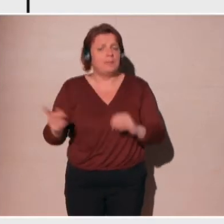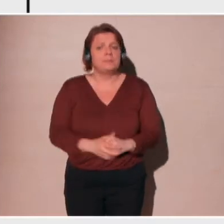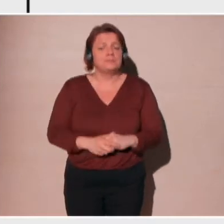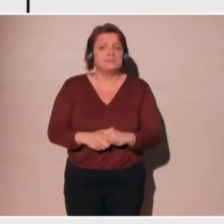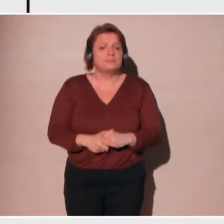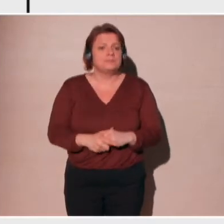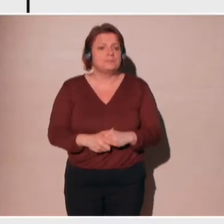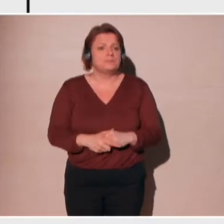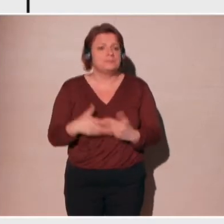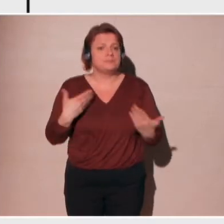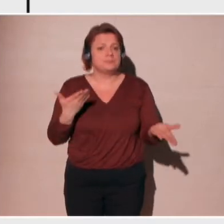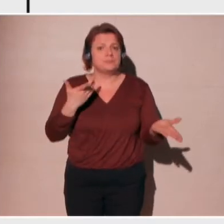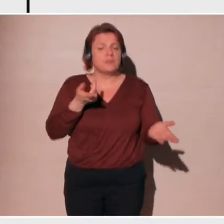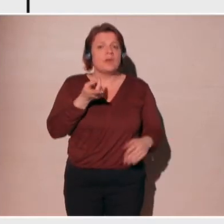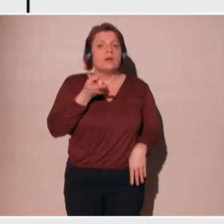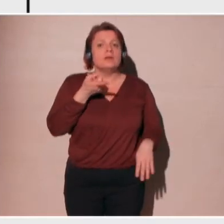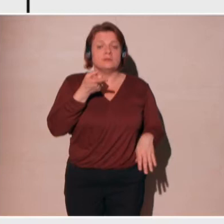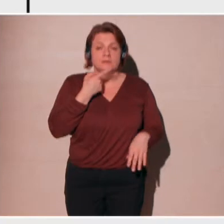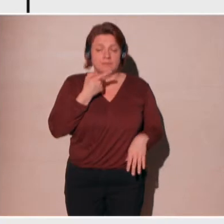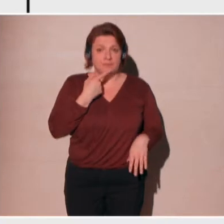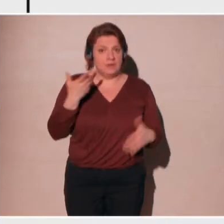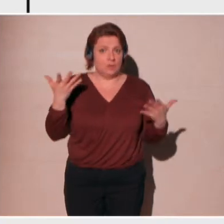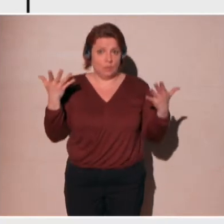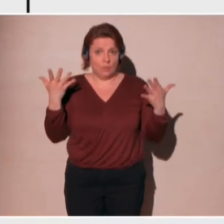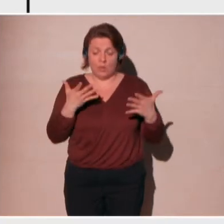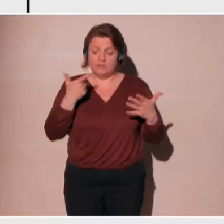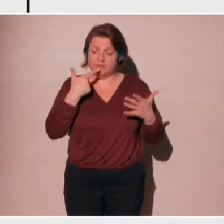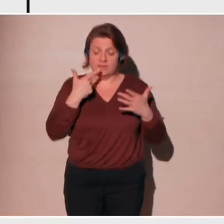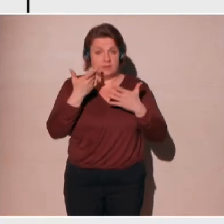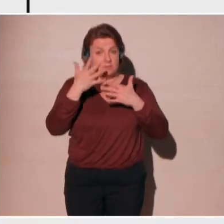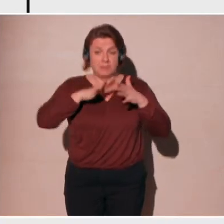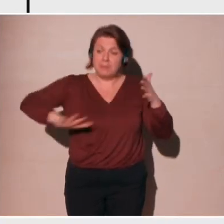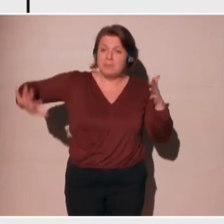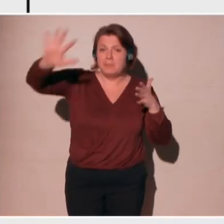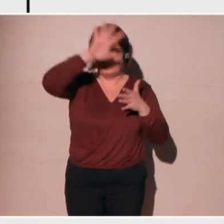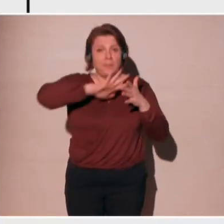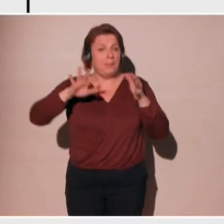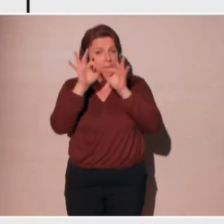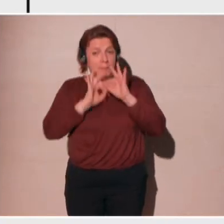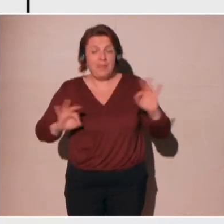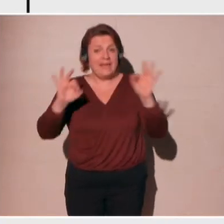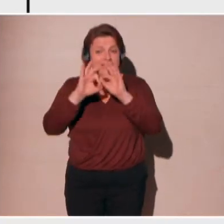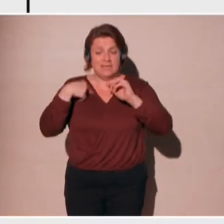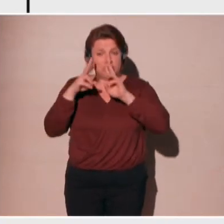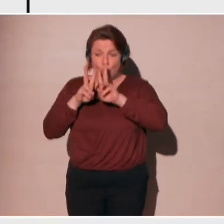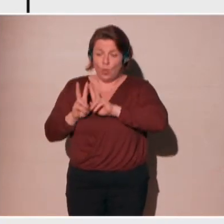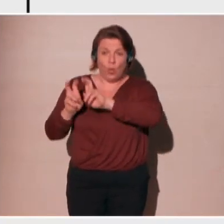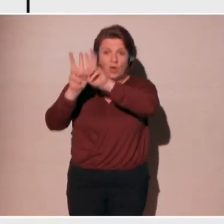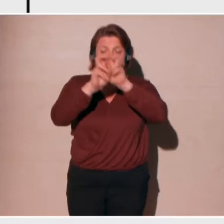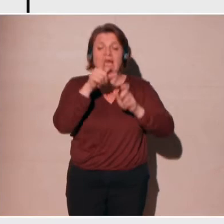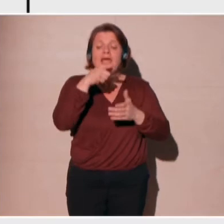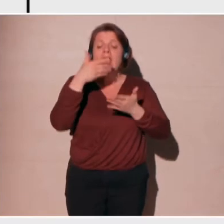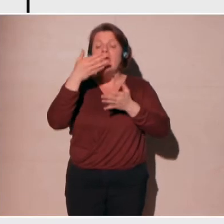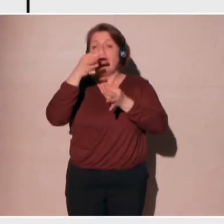Alors, qu'est-ce que cela signifie? On a en fait effectué une recherche dans tout le pays. Et le résultat de cette recherche nous a montré que si vous êtes bon en